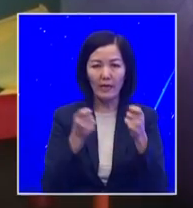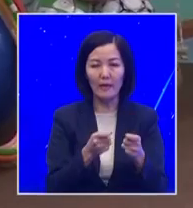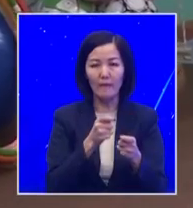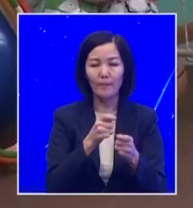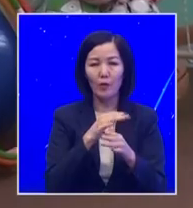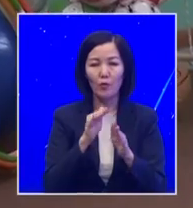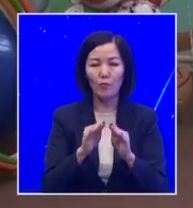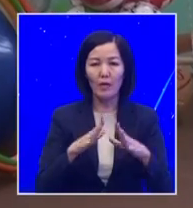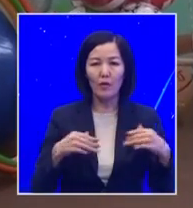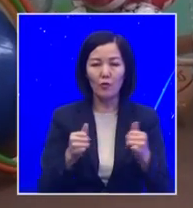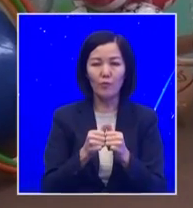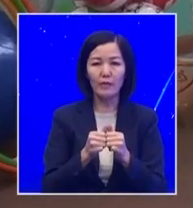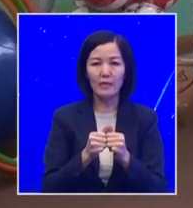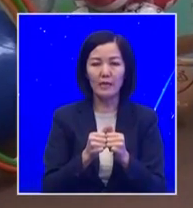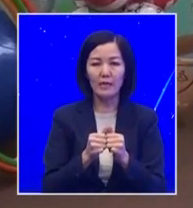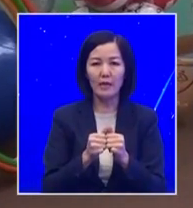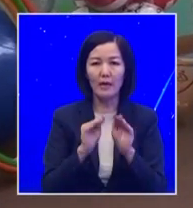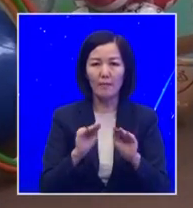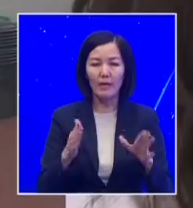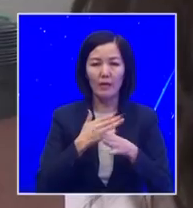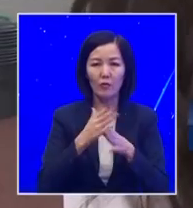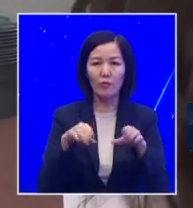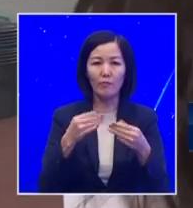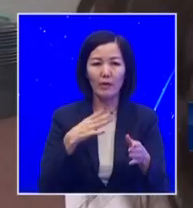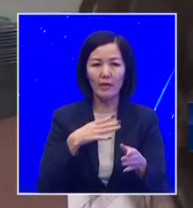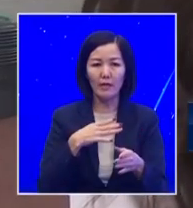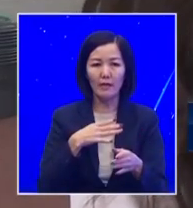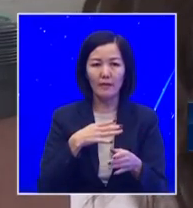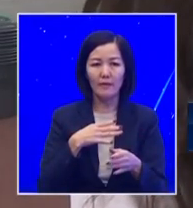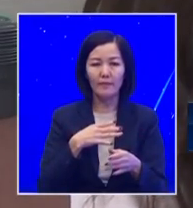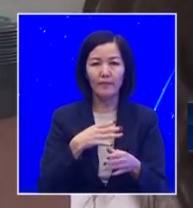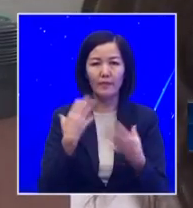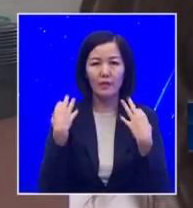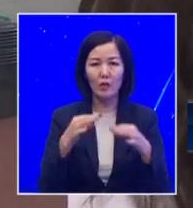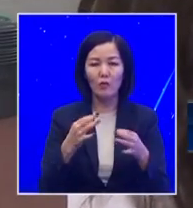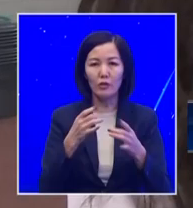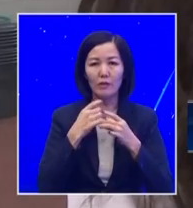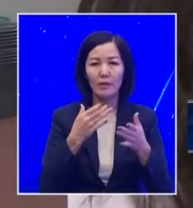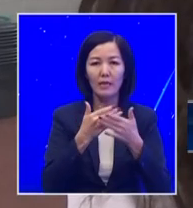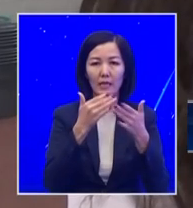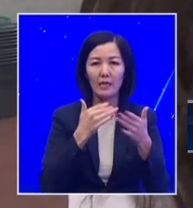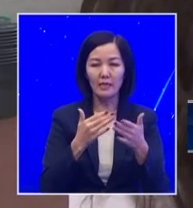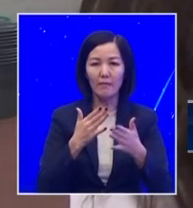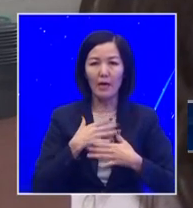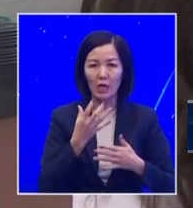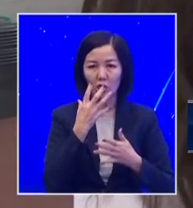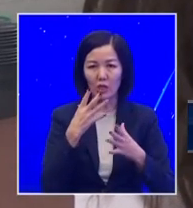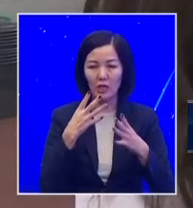балалы отбасындағы оқушыларға да жәрдем көрсетілді. Тәуелсіздігіміз маған екі есе қуаныш болды. Өйткені сіздер маған киім